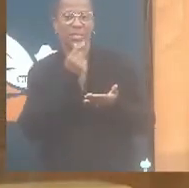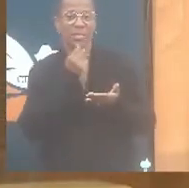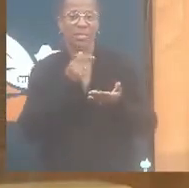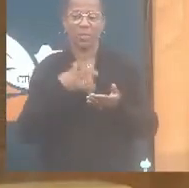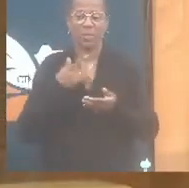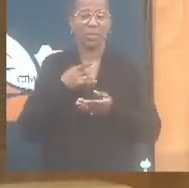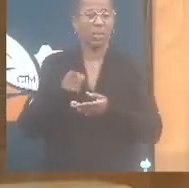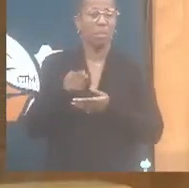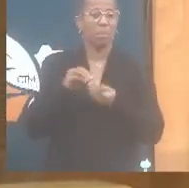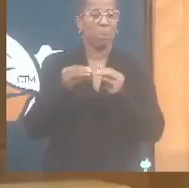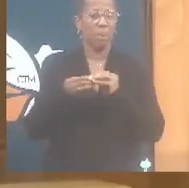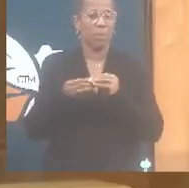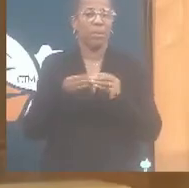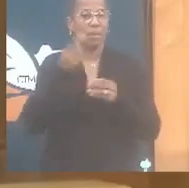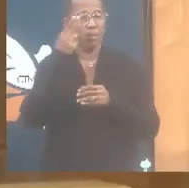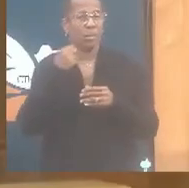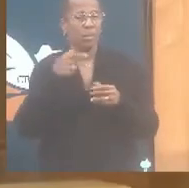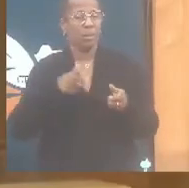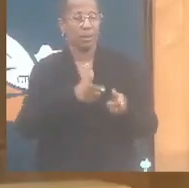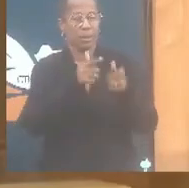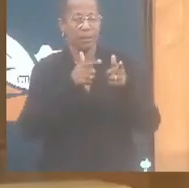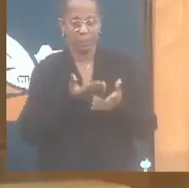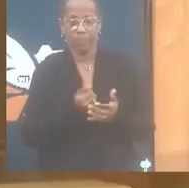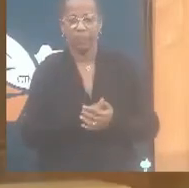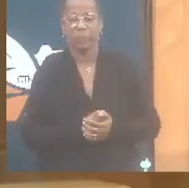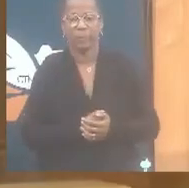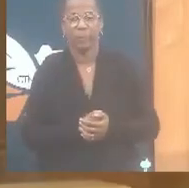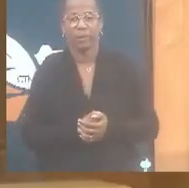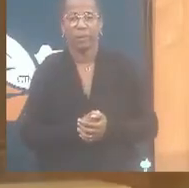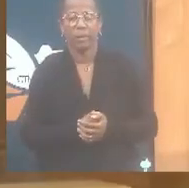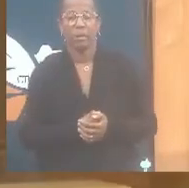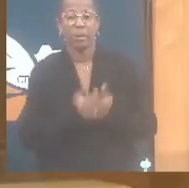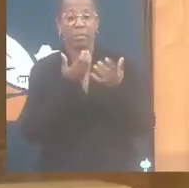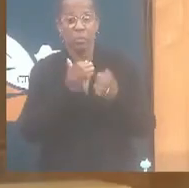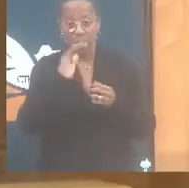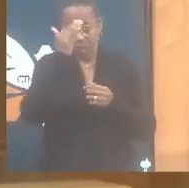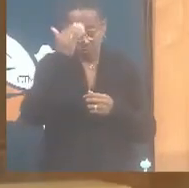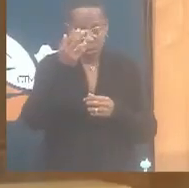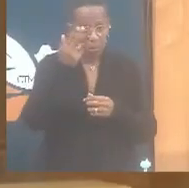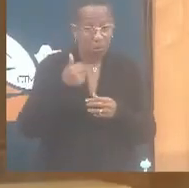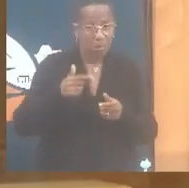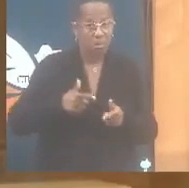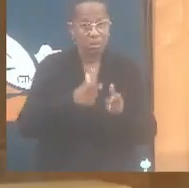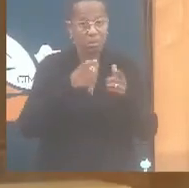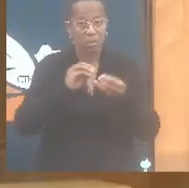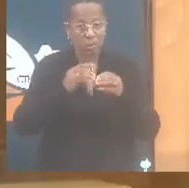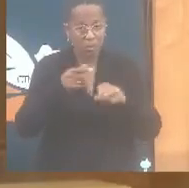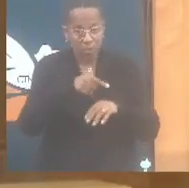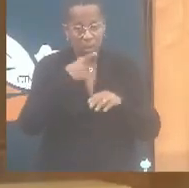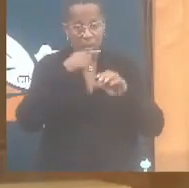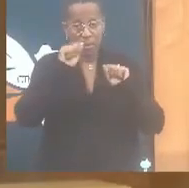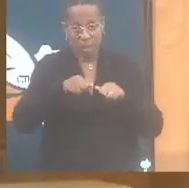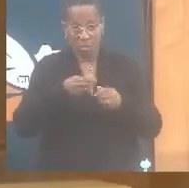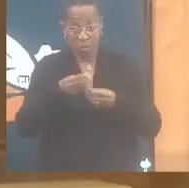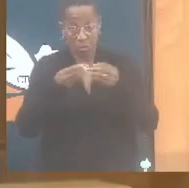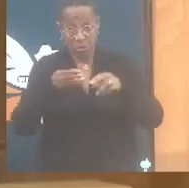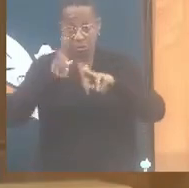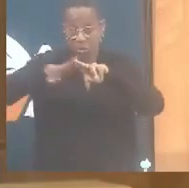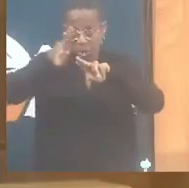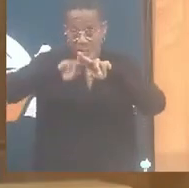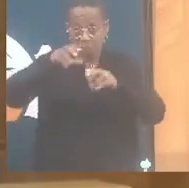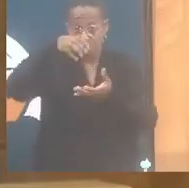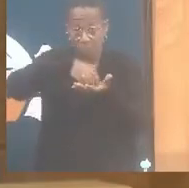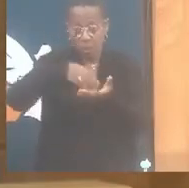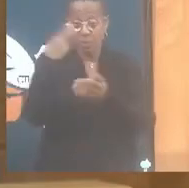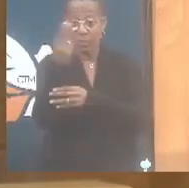question suivante. Est-ce que la cyberattaque justifie-t-elle la quasi-arrêt du chantier du pôle universitaire